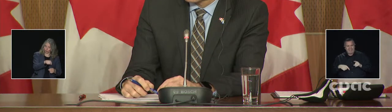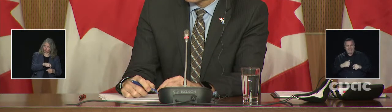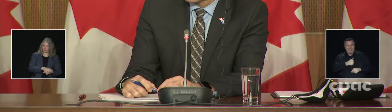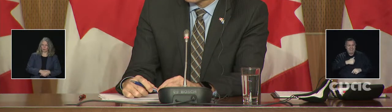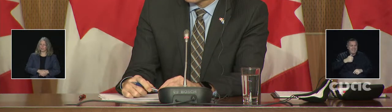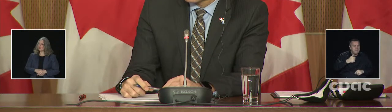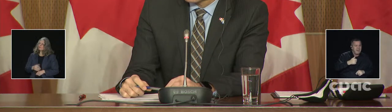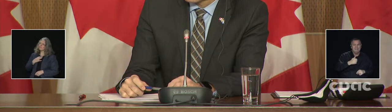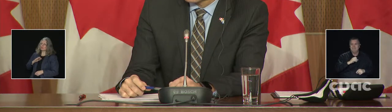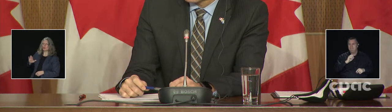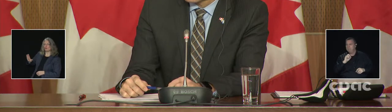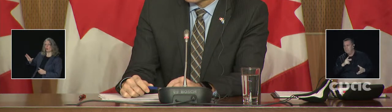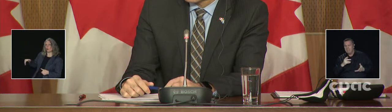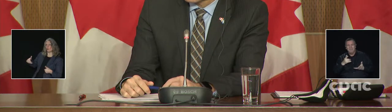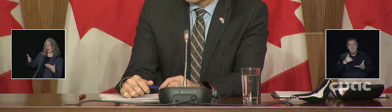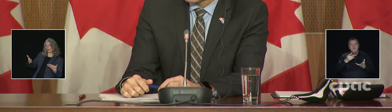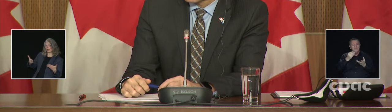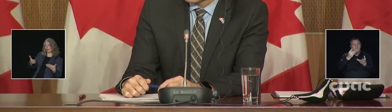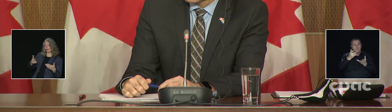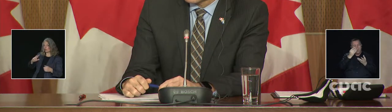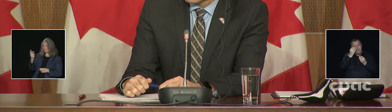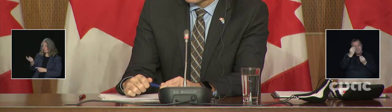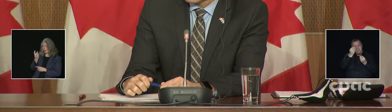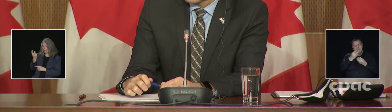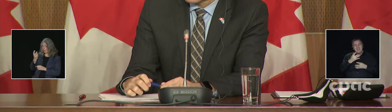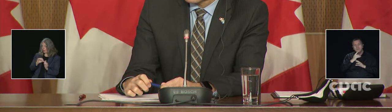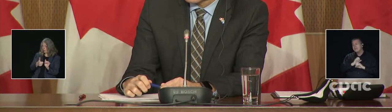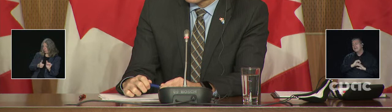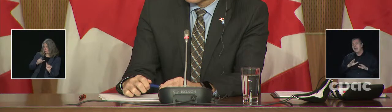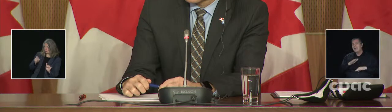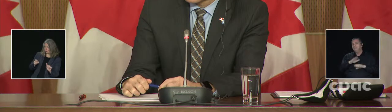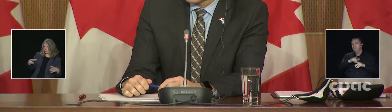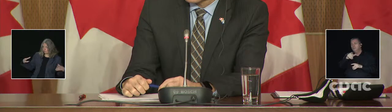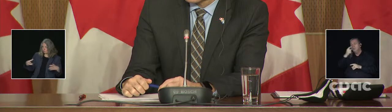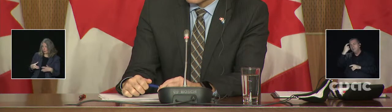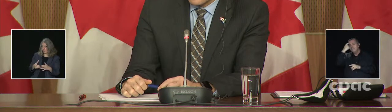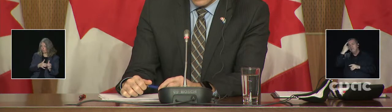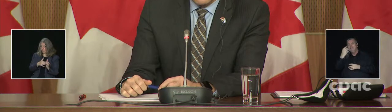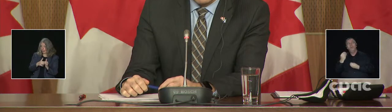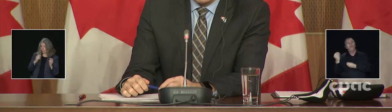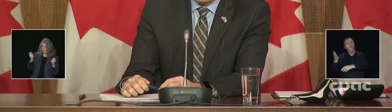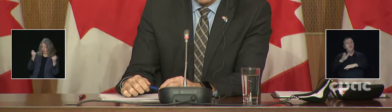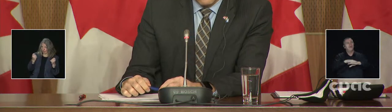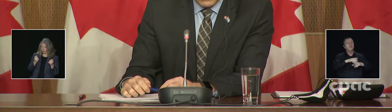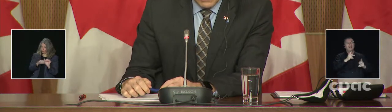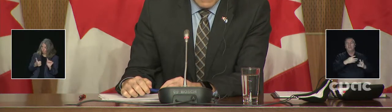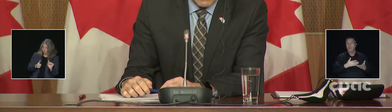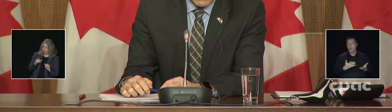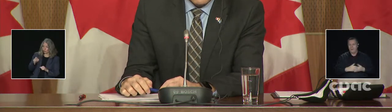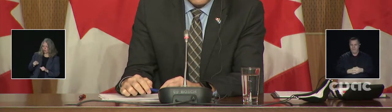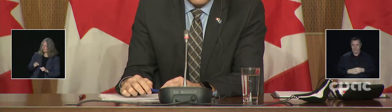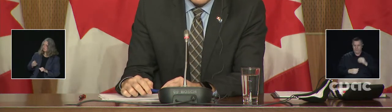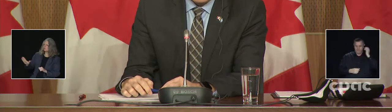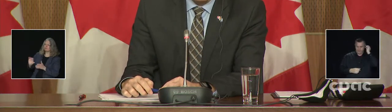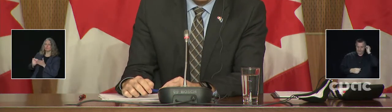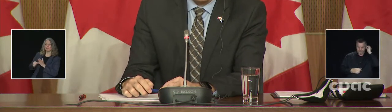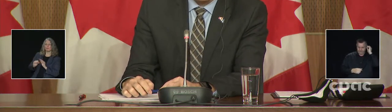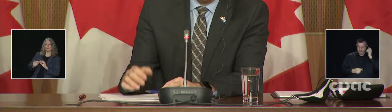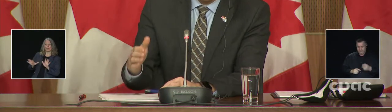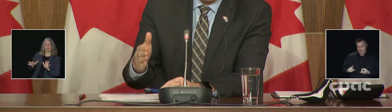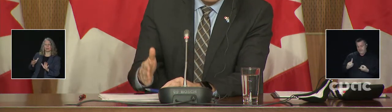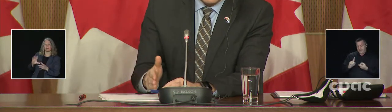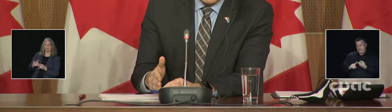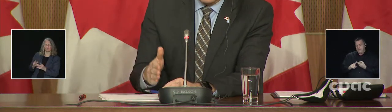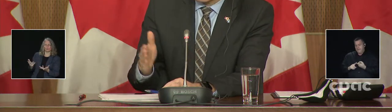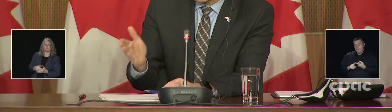déplacer? Est-ce que vous pouvez envoyer un message clair là-dessus sur ce que vous conseillez aux gens? Et deux choses ici. La première, sur la